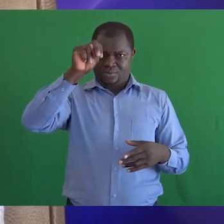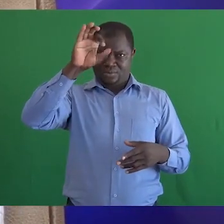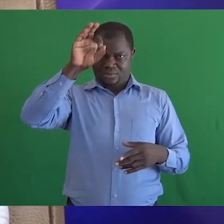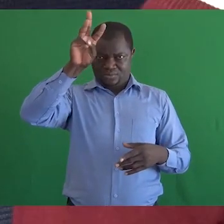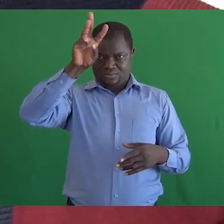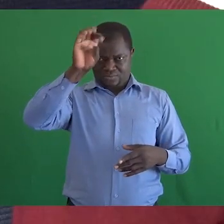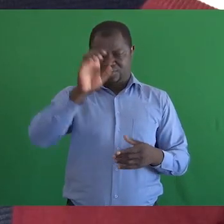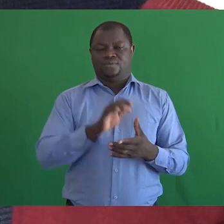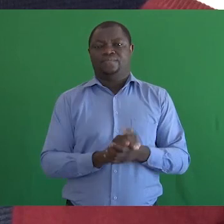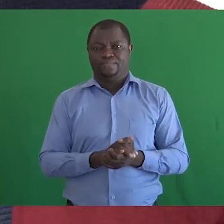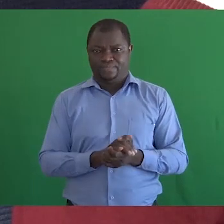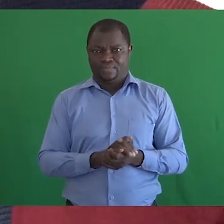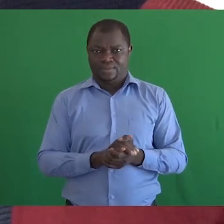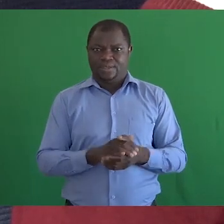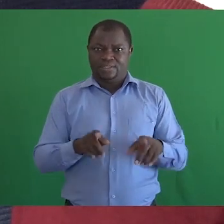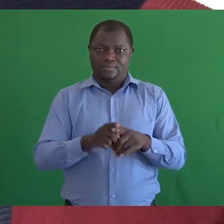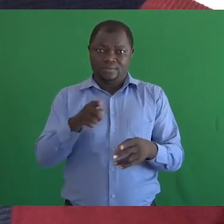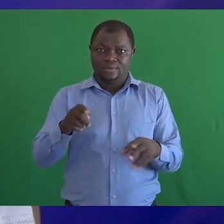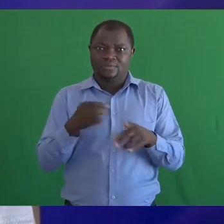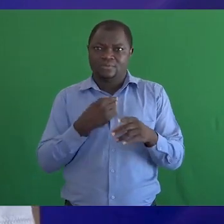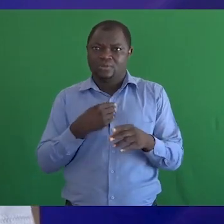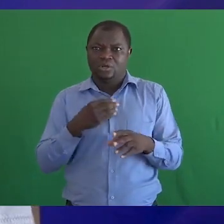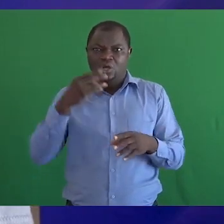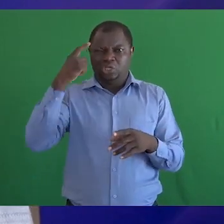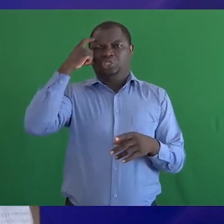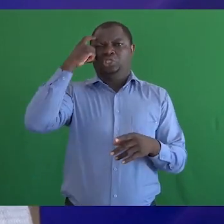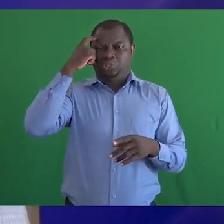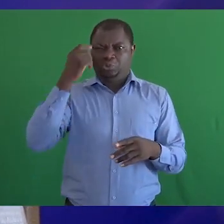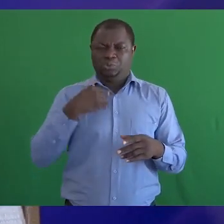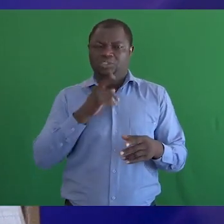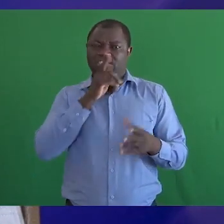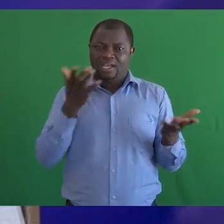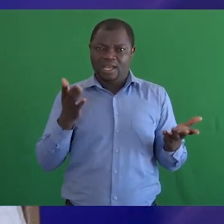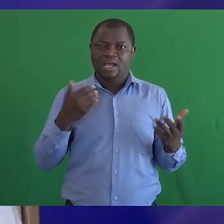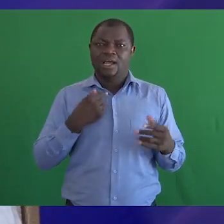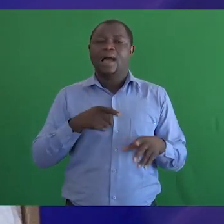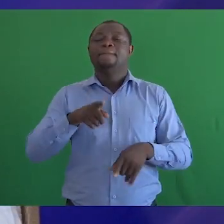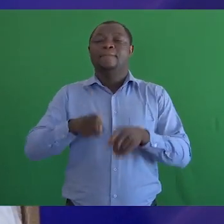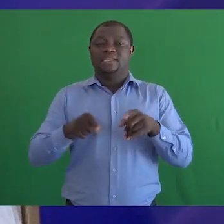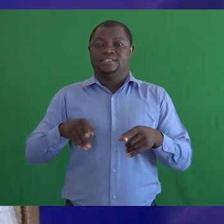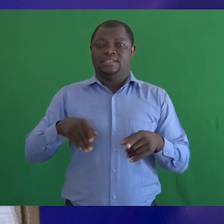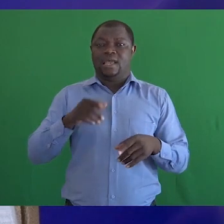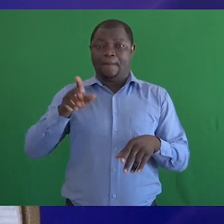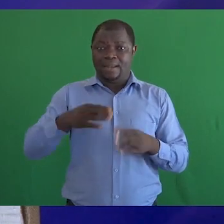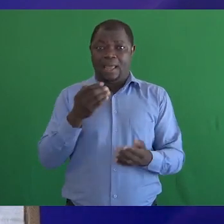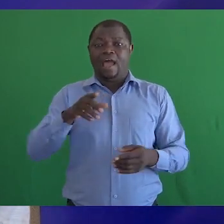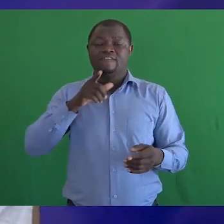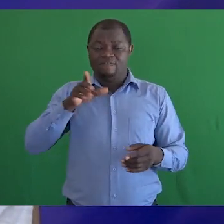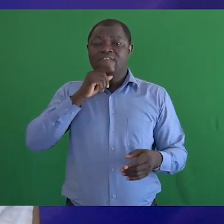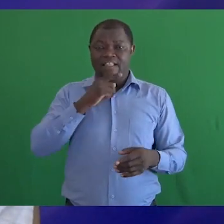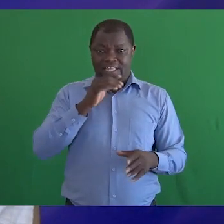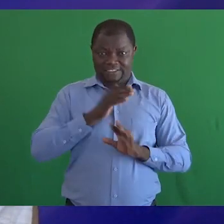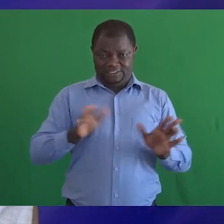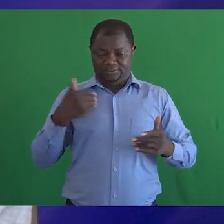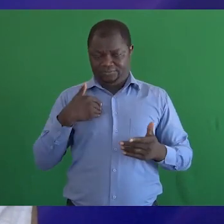hungwe. Ine handina profession ndofunga kuti kutaura ndiri mubereki. Ndiri